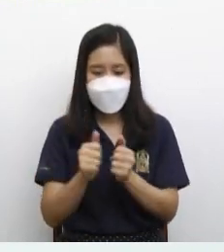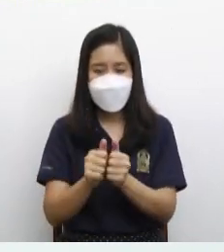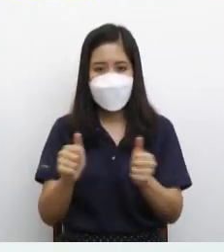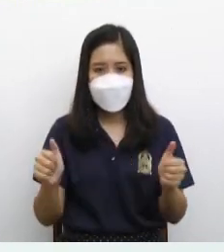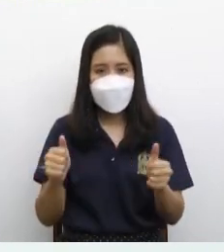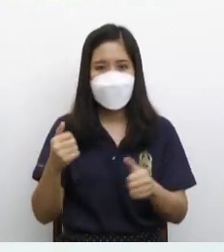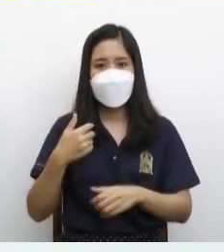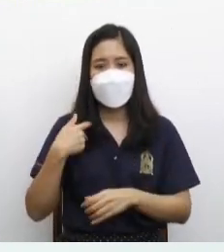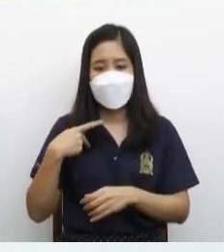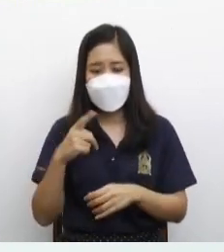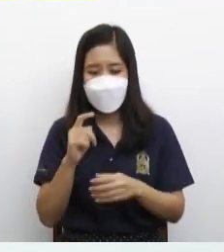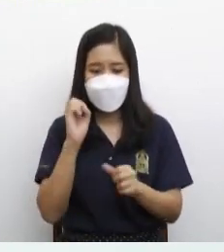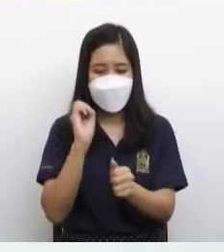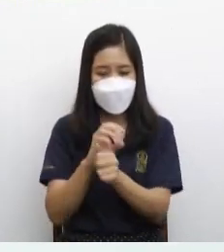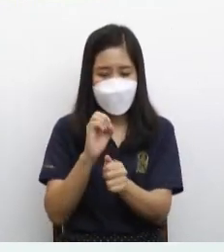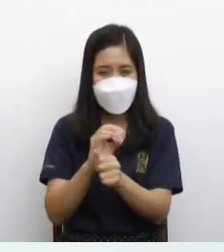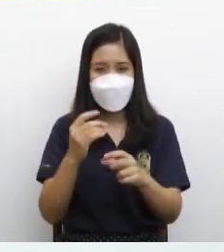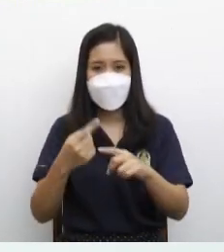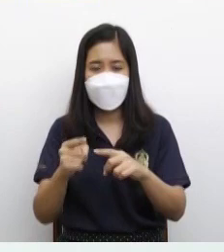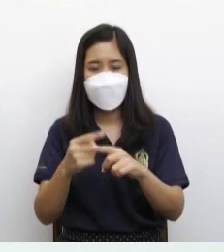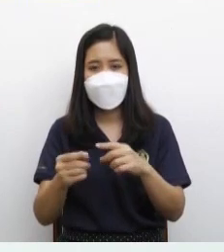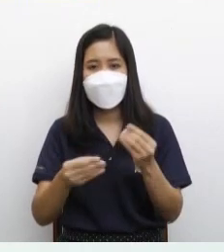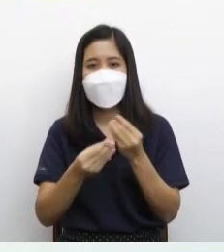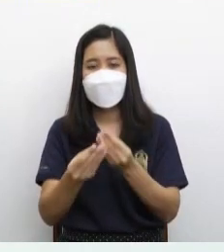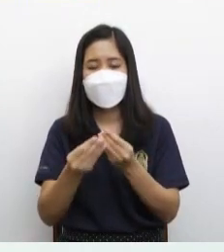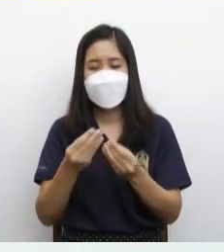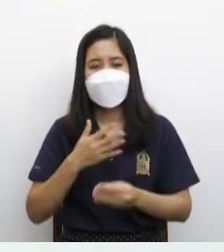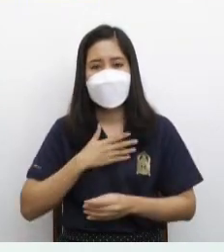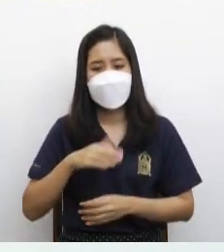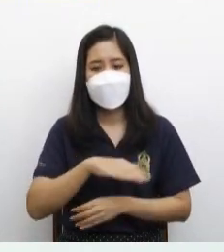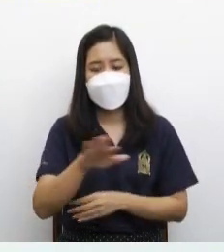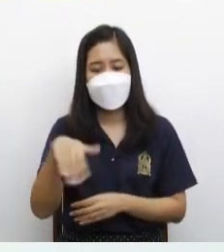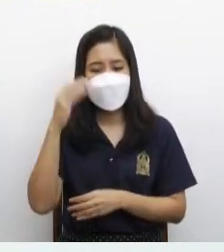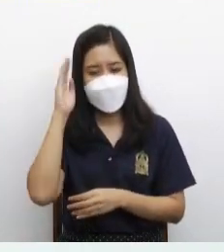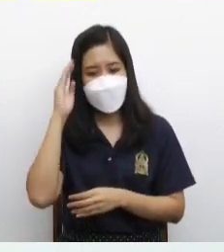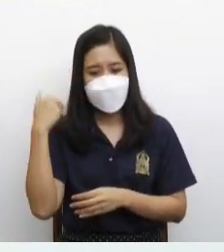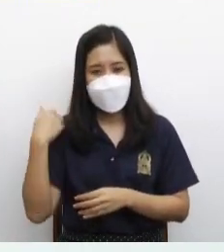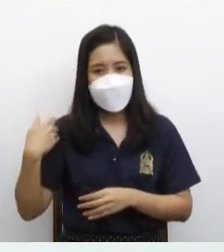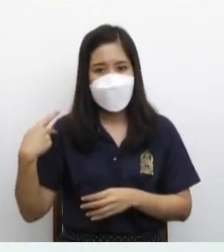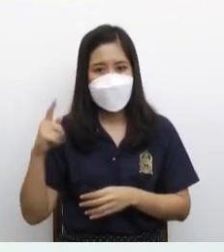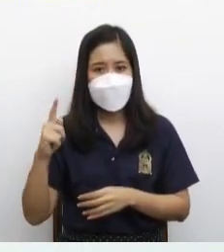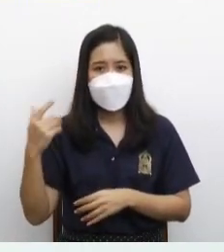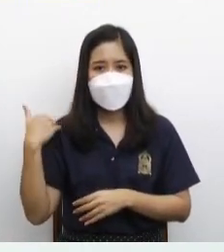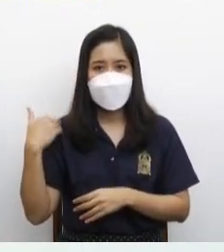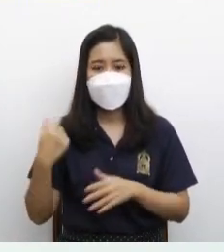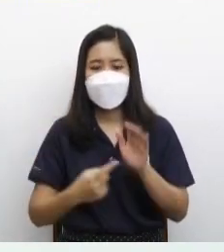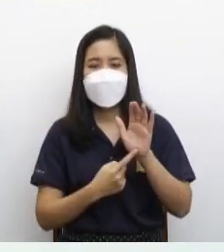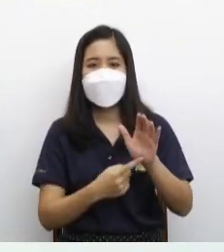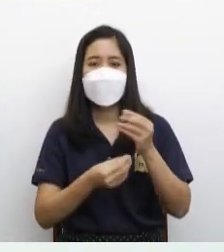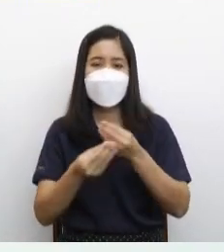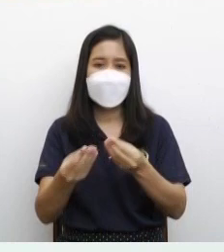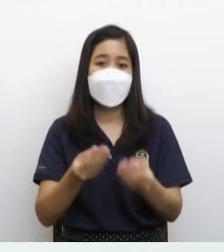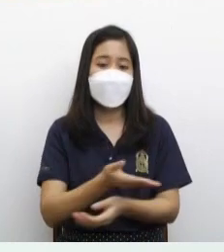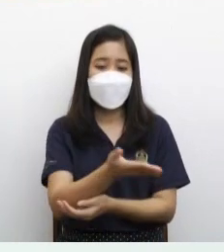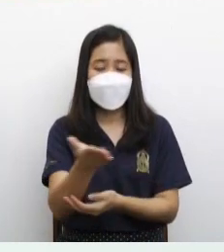ประการหรือเป็นข้อเสนอแนะในเชิงสร้างสรรค์เนี่ยผมคิดว่าน่าจะเป็นประโยชน์ได้มากว่าสิ่งที่นำเสนอในรูปแบบที่มันเป็นปัญหา